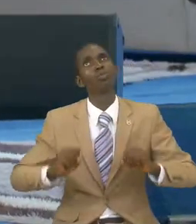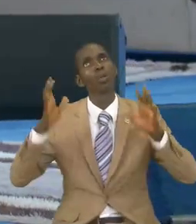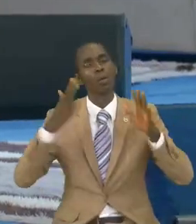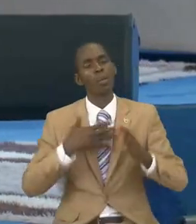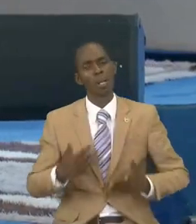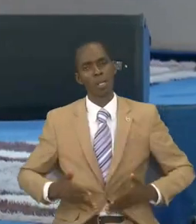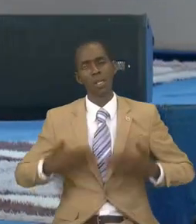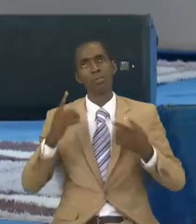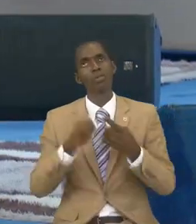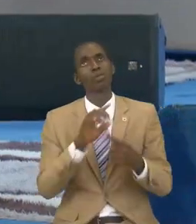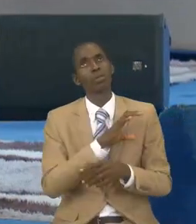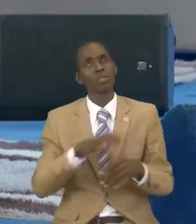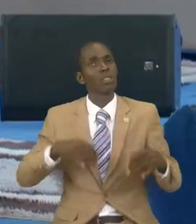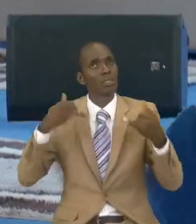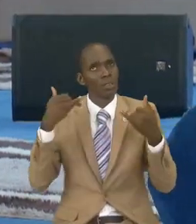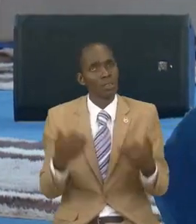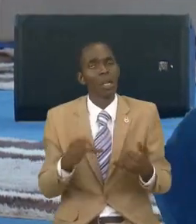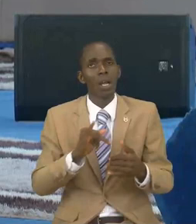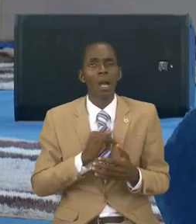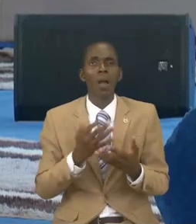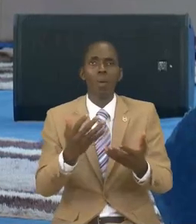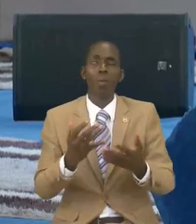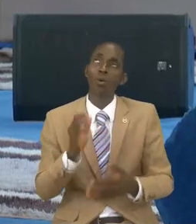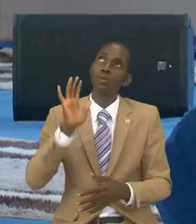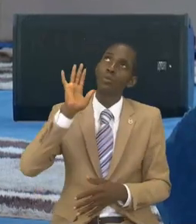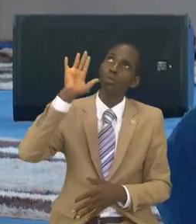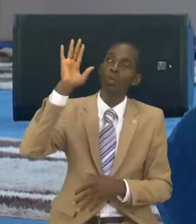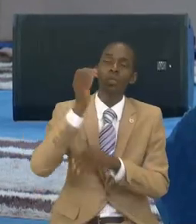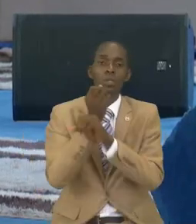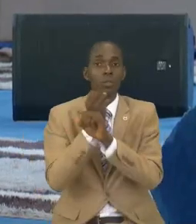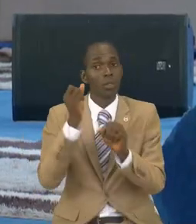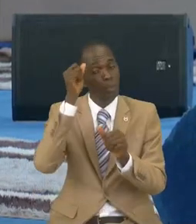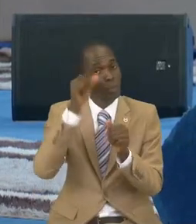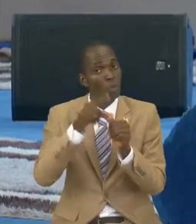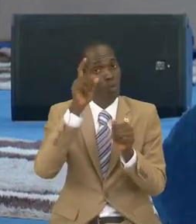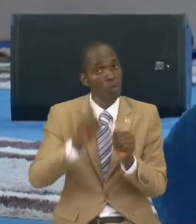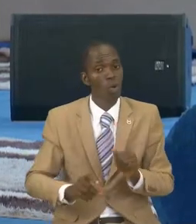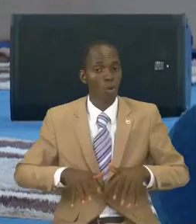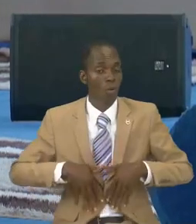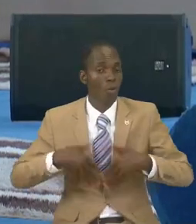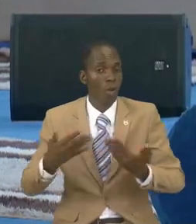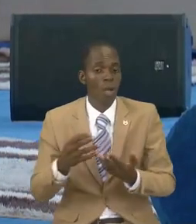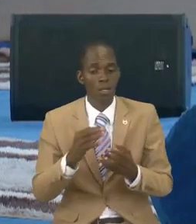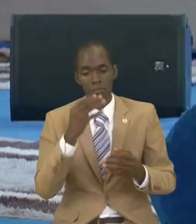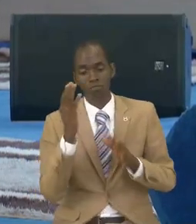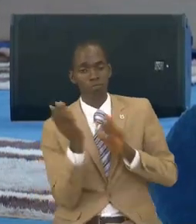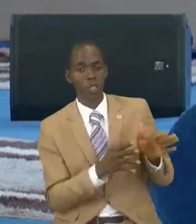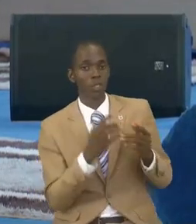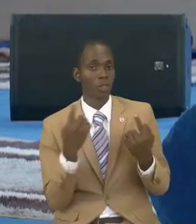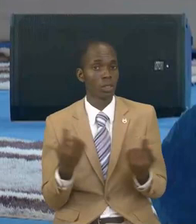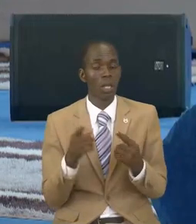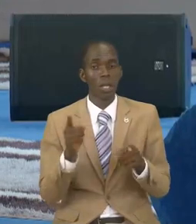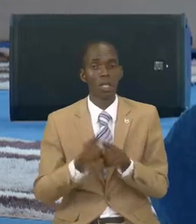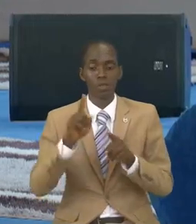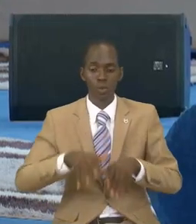là-bas et dis, je veux le salut. Rappelle-toi, tu dois confesser tes péchés, abandonner tes péchés. Comme